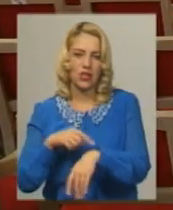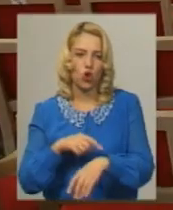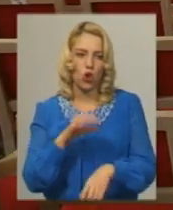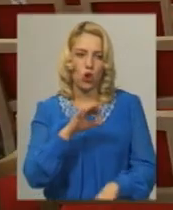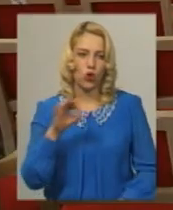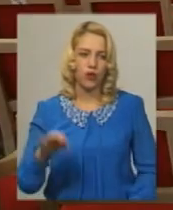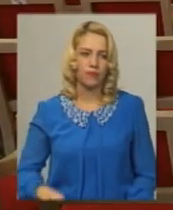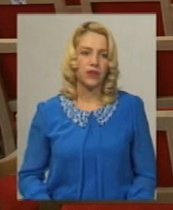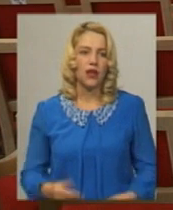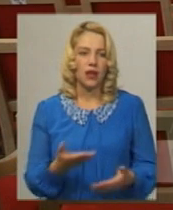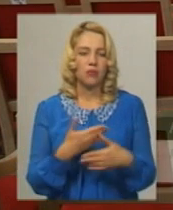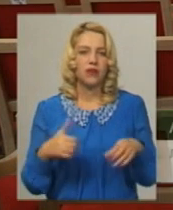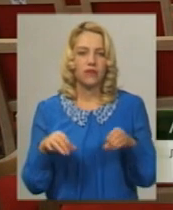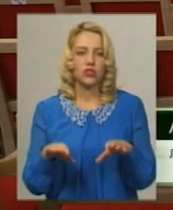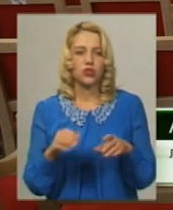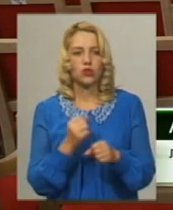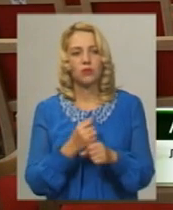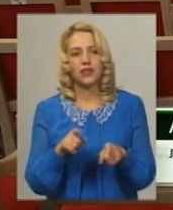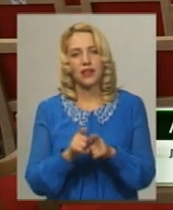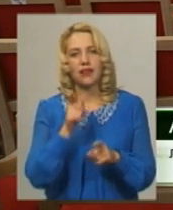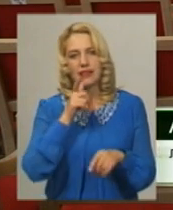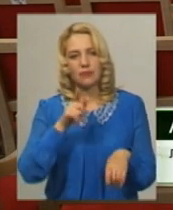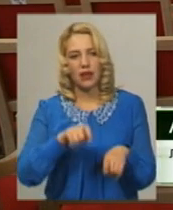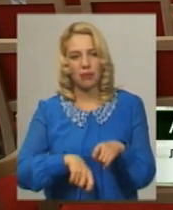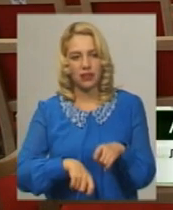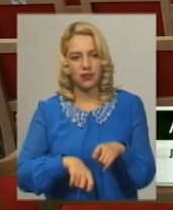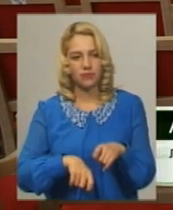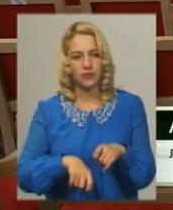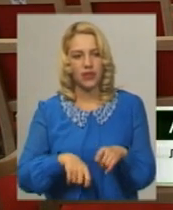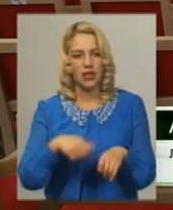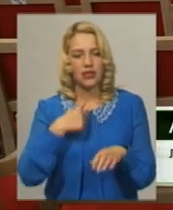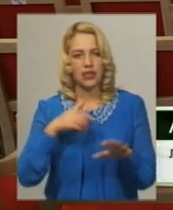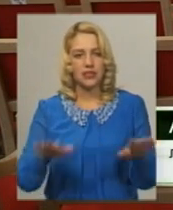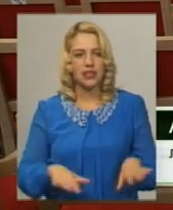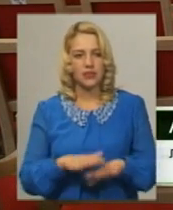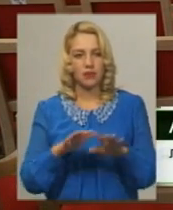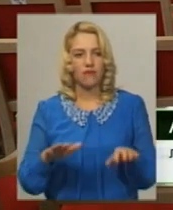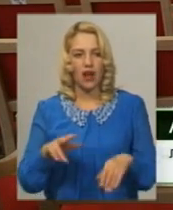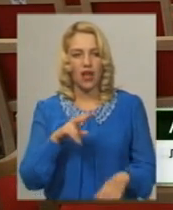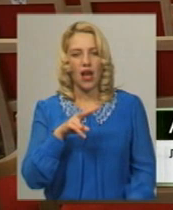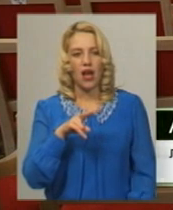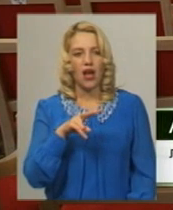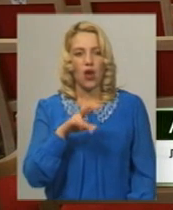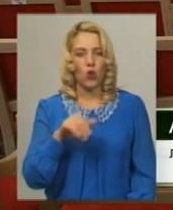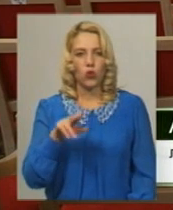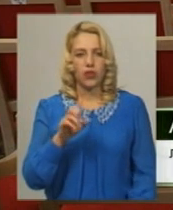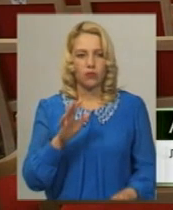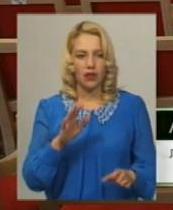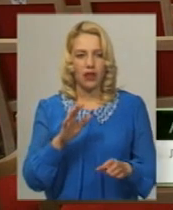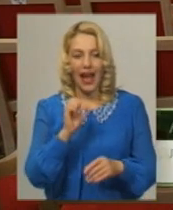17:00. Ми вирішили зробити такий експеримент. Я заспіваю арію Даліли з